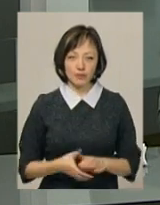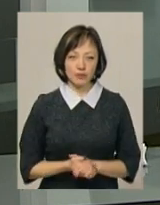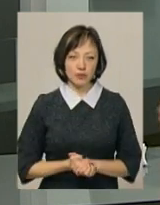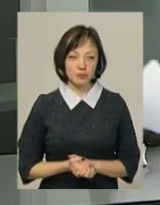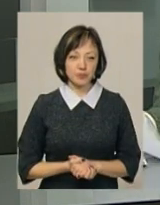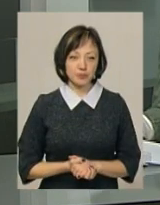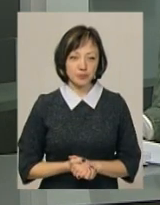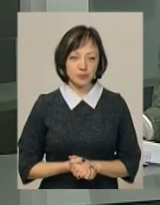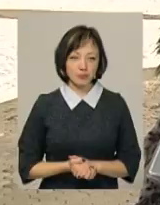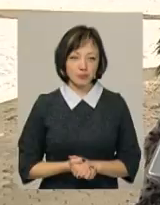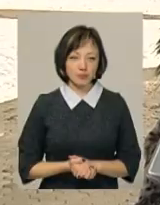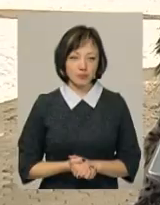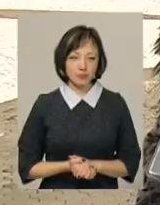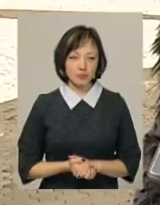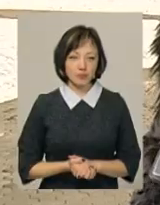поліції.